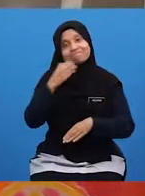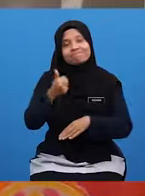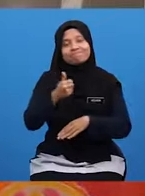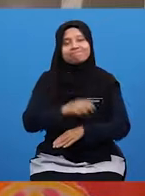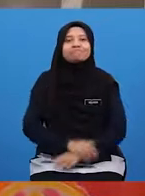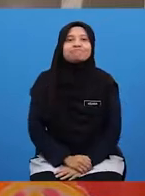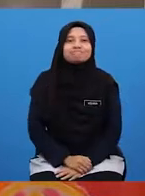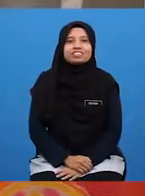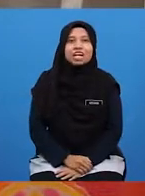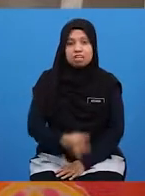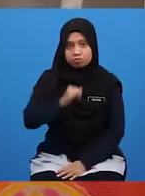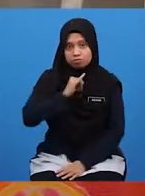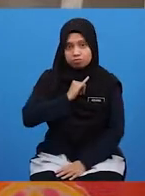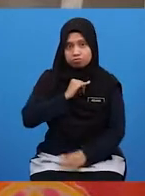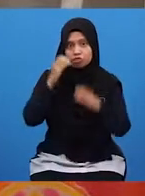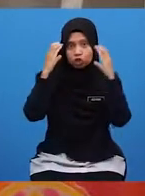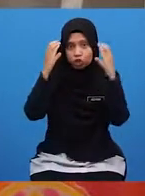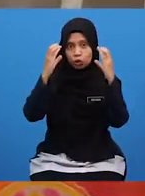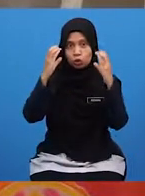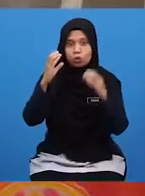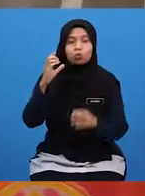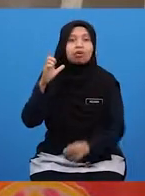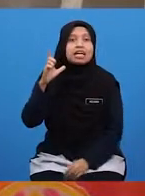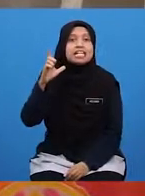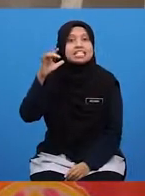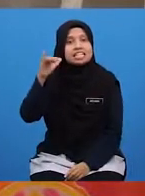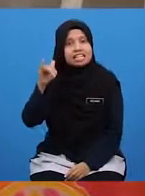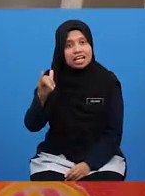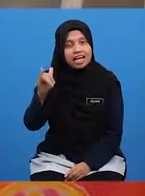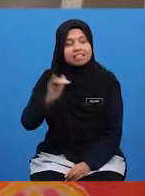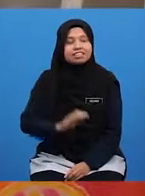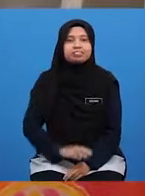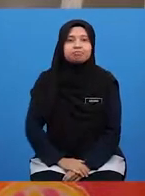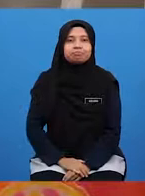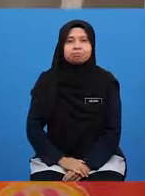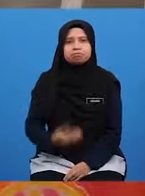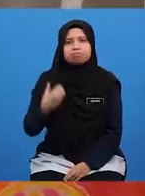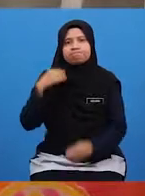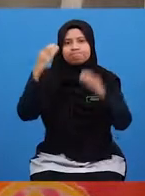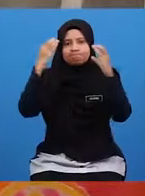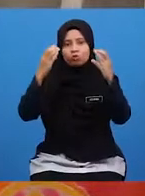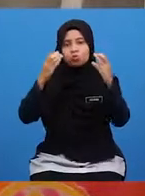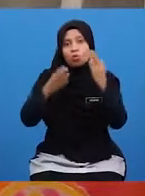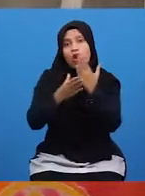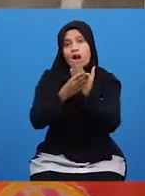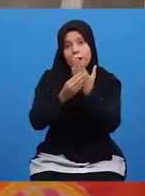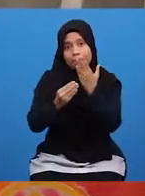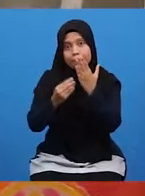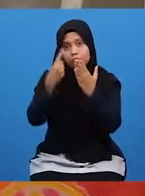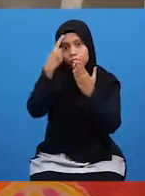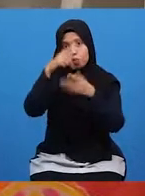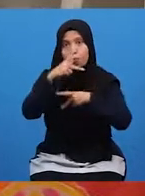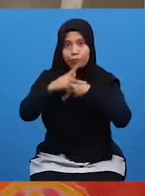ini. Saya, Cikgu Lili Hartini binti Saparudin, merupakan guru kemahiran bagi